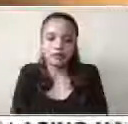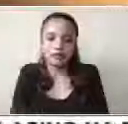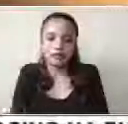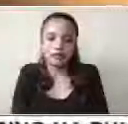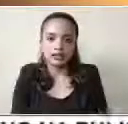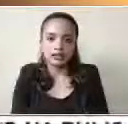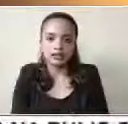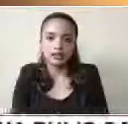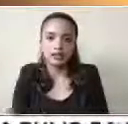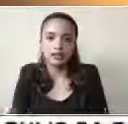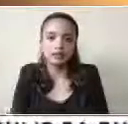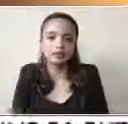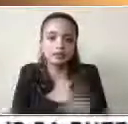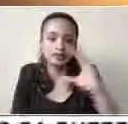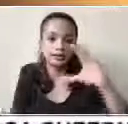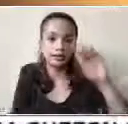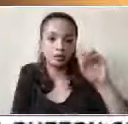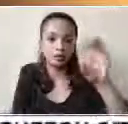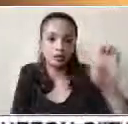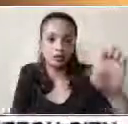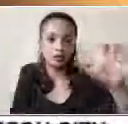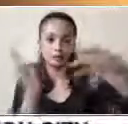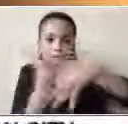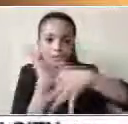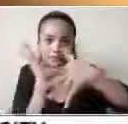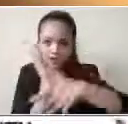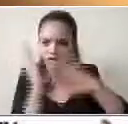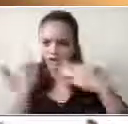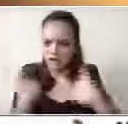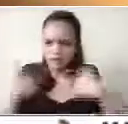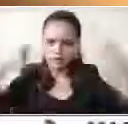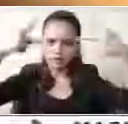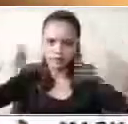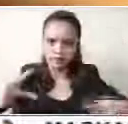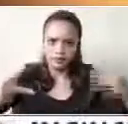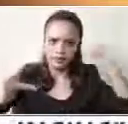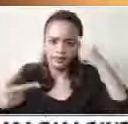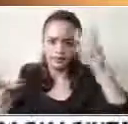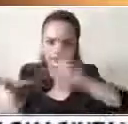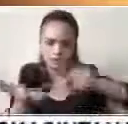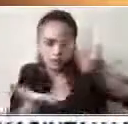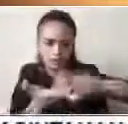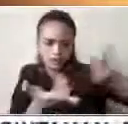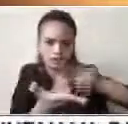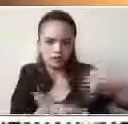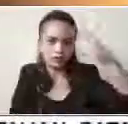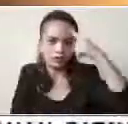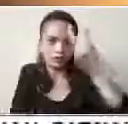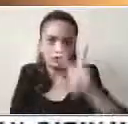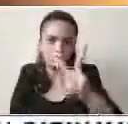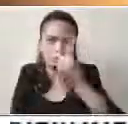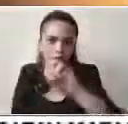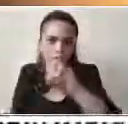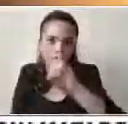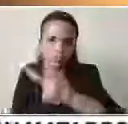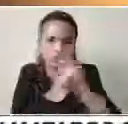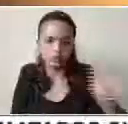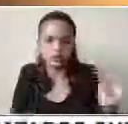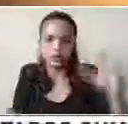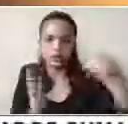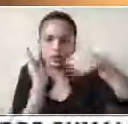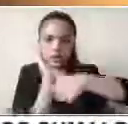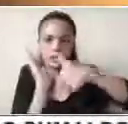Iminungkahi ng National Commission on Senior Citizens na payagan ng makalabas sa mga senior citizen na fully vaccinated na. Sa